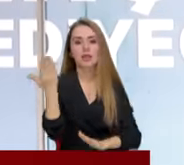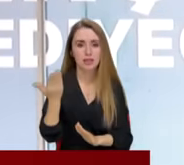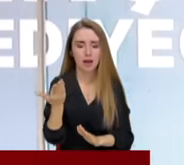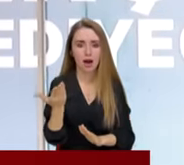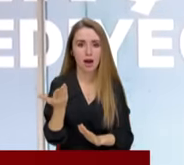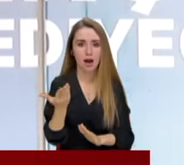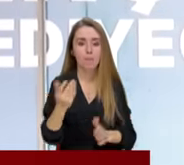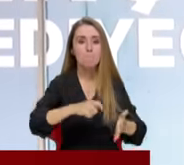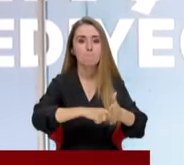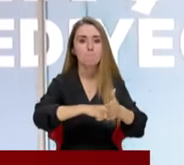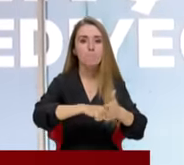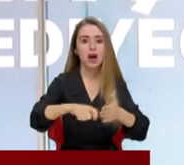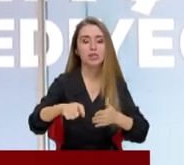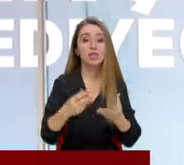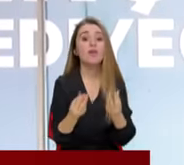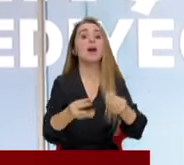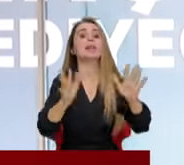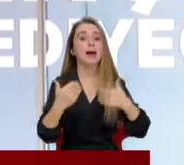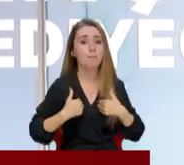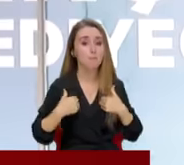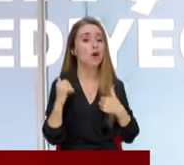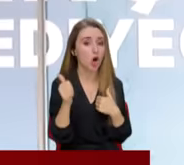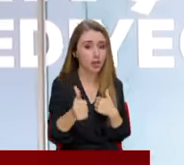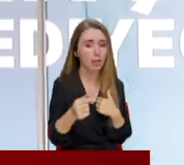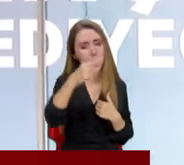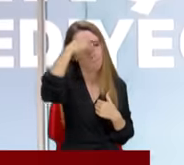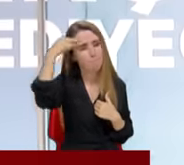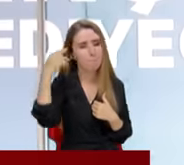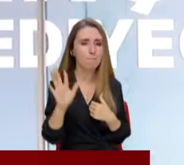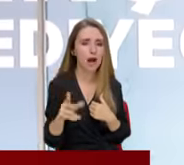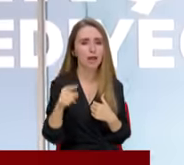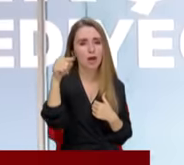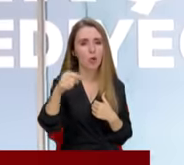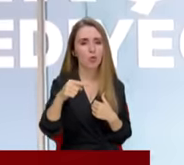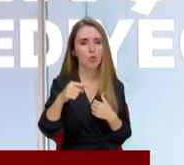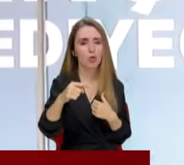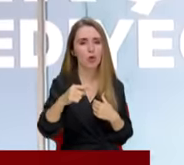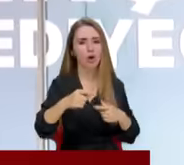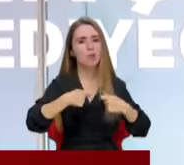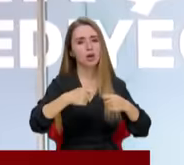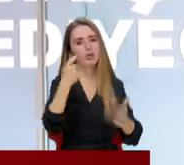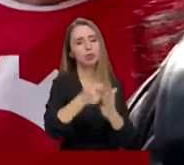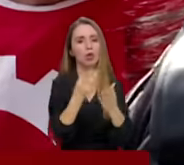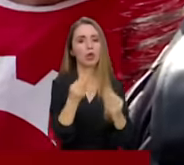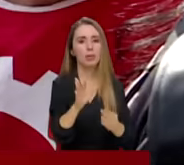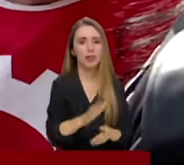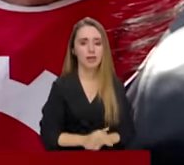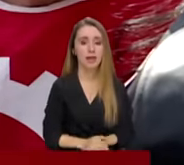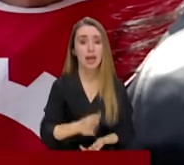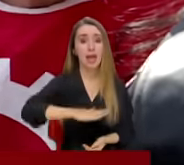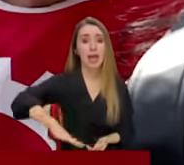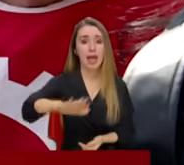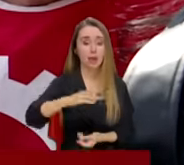fazlasına maaşlarını vermesek o zaman belki bu ilave gideri karşılayabiliriz.